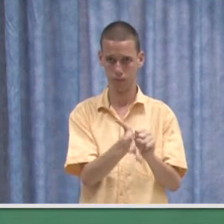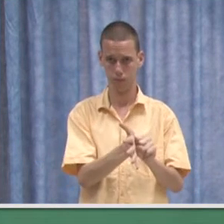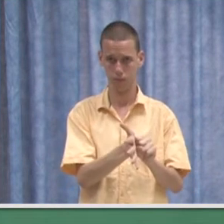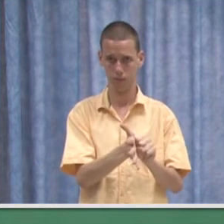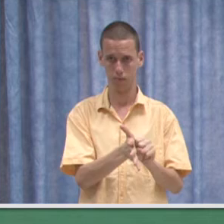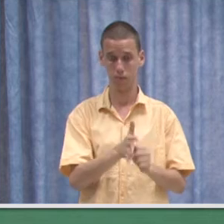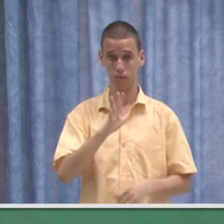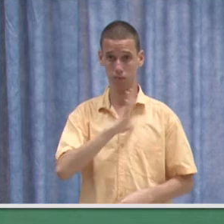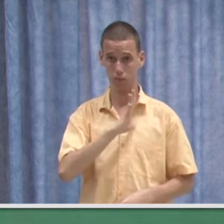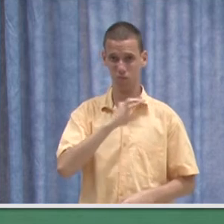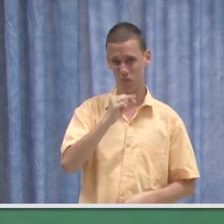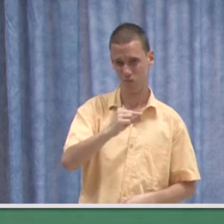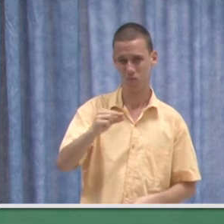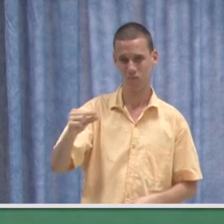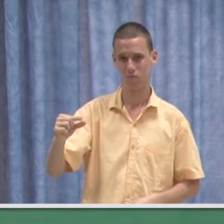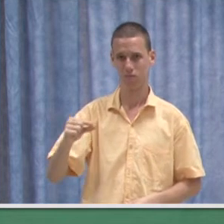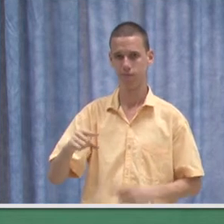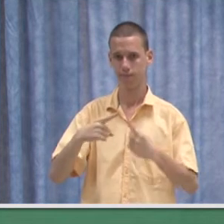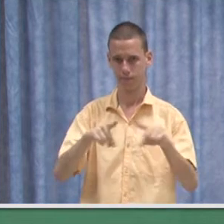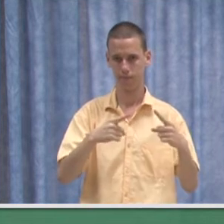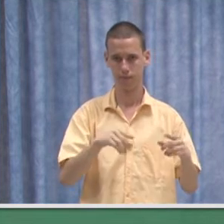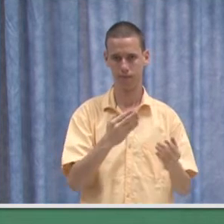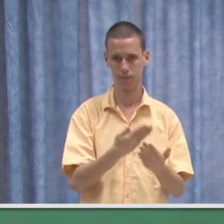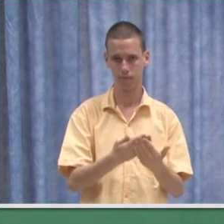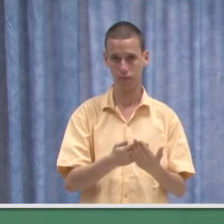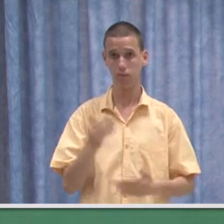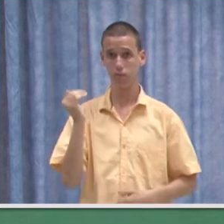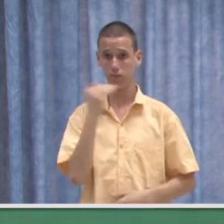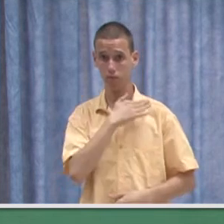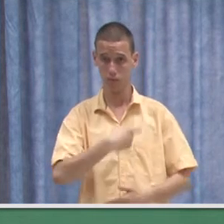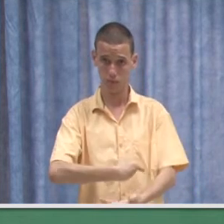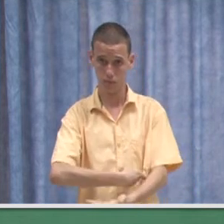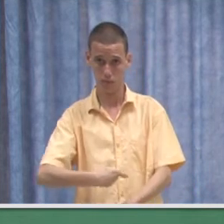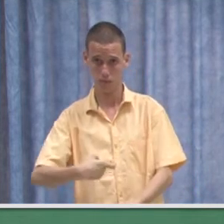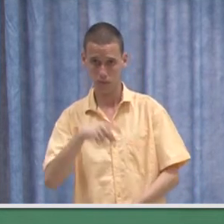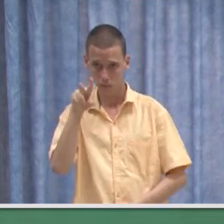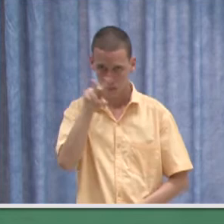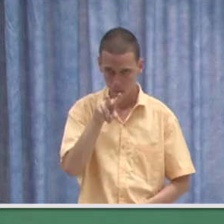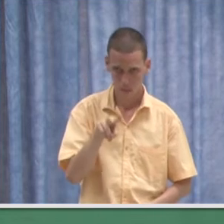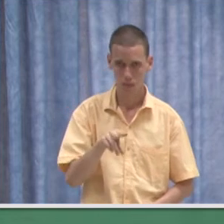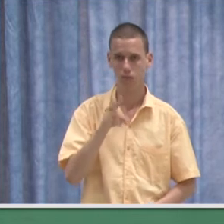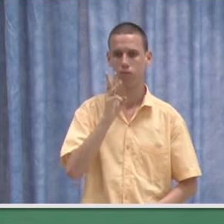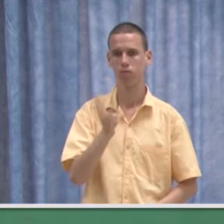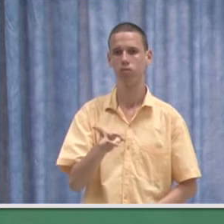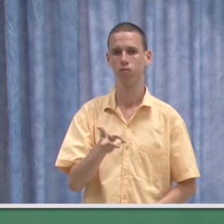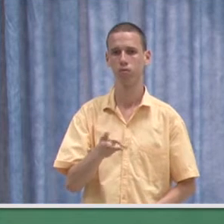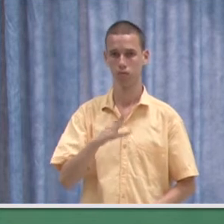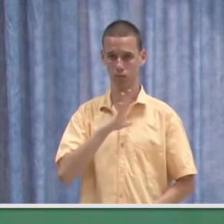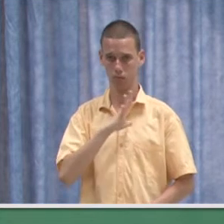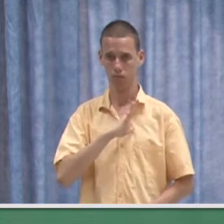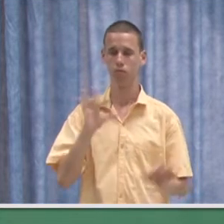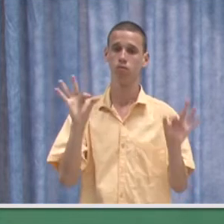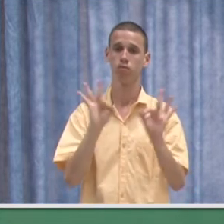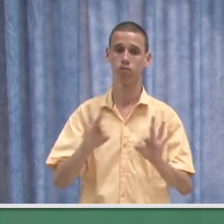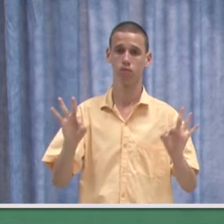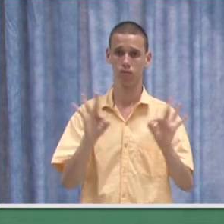venir. Comment nous avons placé, en fait, nous avons un call, nous avons un supplier, nous avons un push-up. Hopefully, si tu fais masse